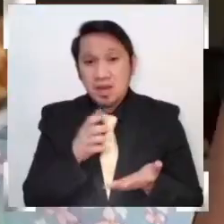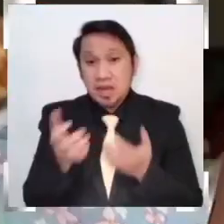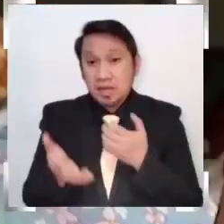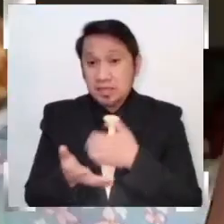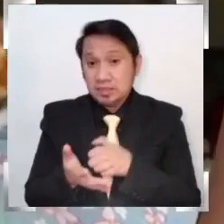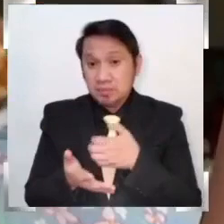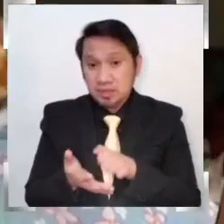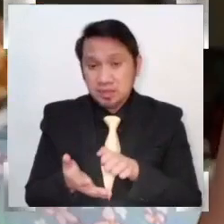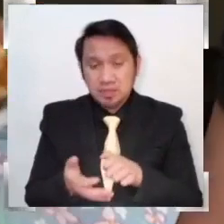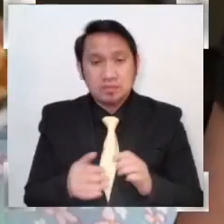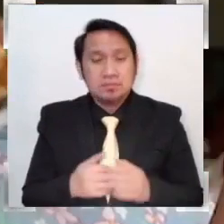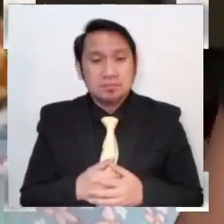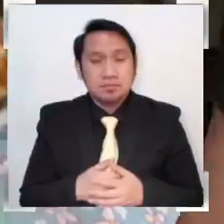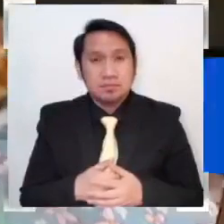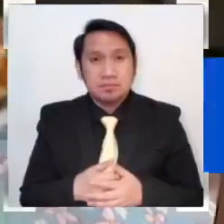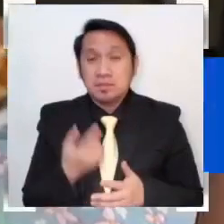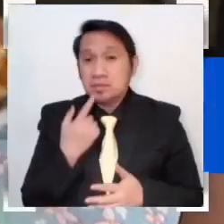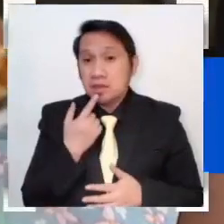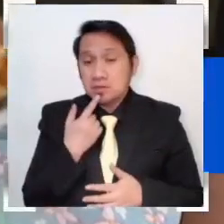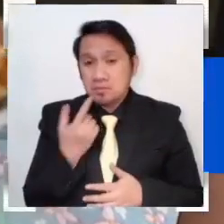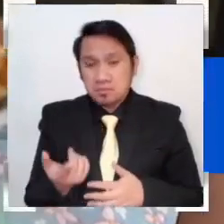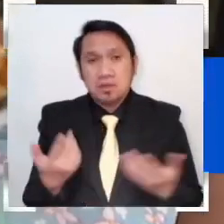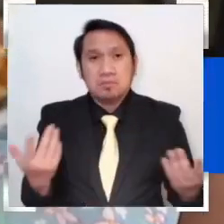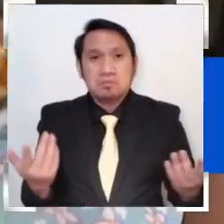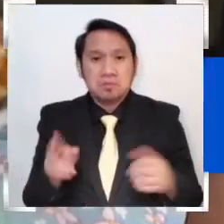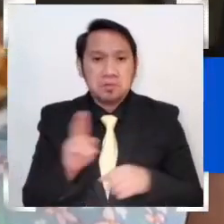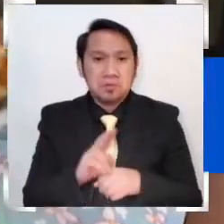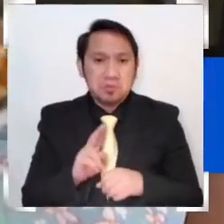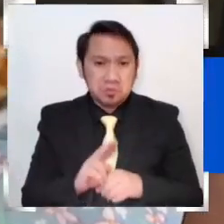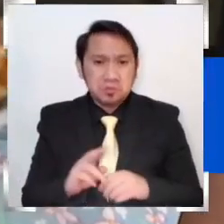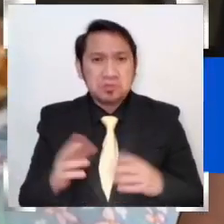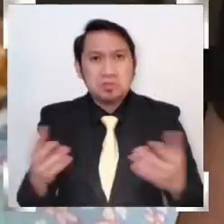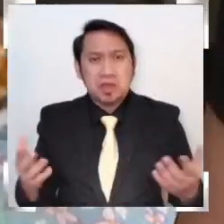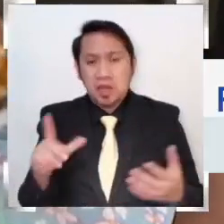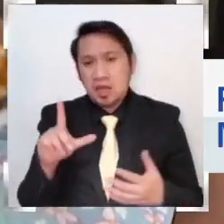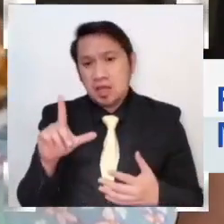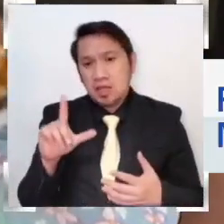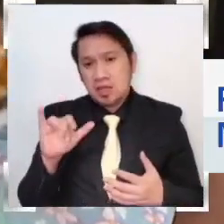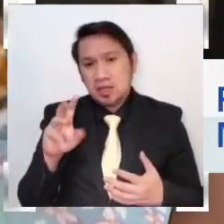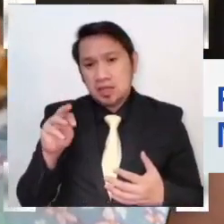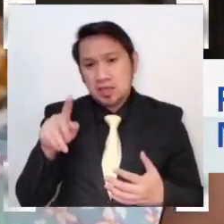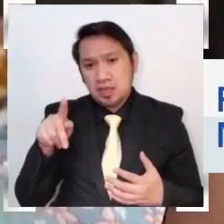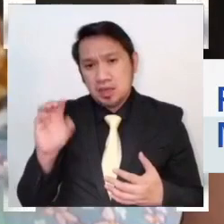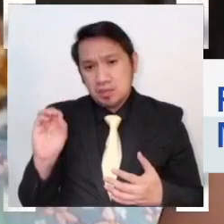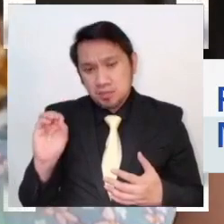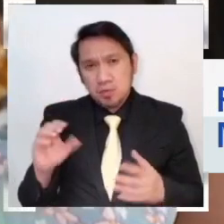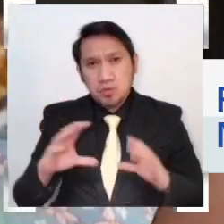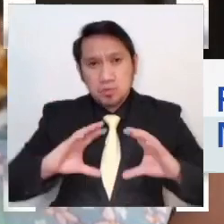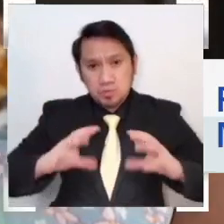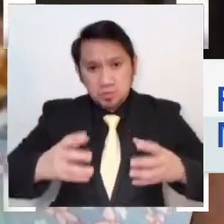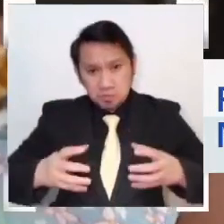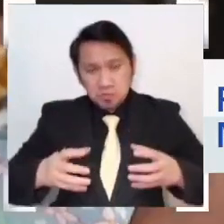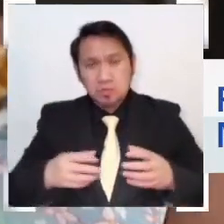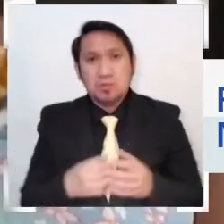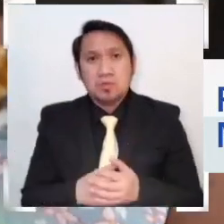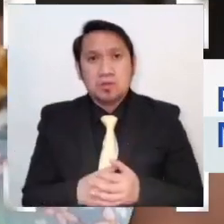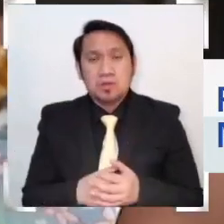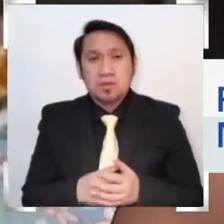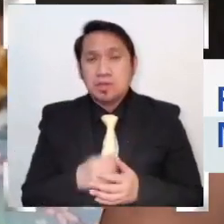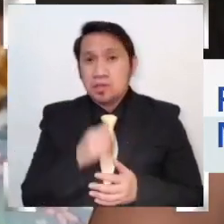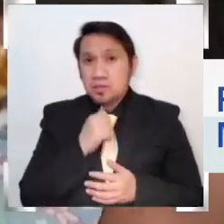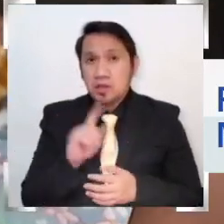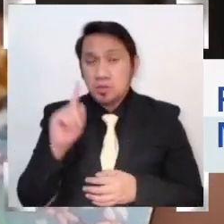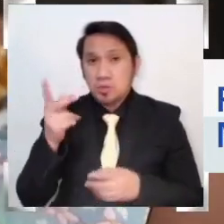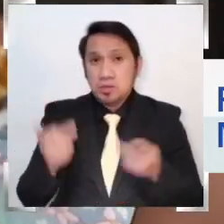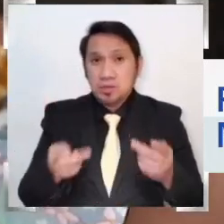ilan. Lechon kawalo o yempo po, mga ganyan. Ito, salit na isang kilo na lechon kasi